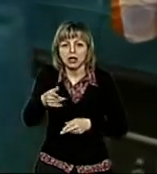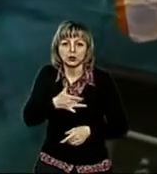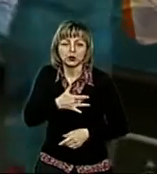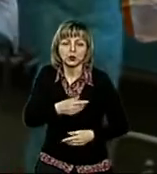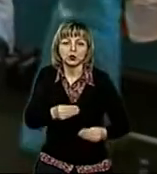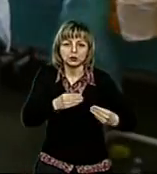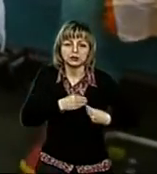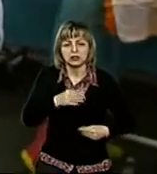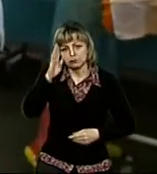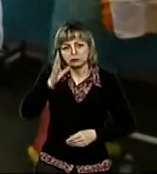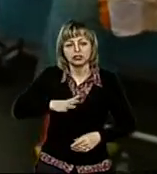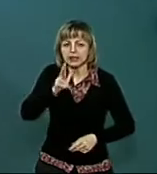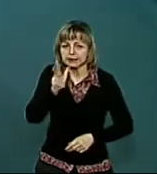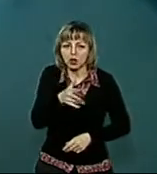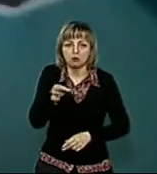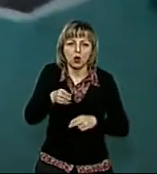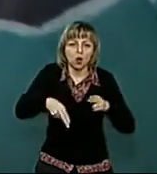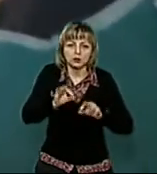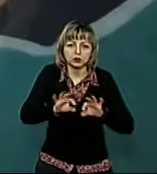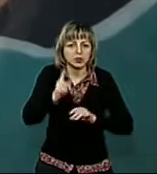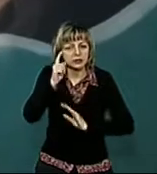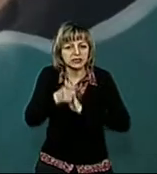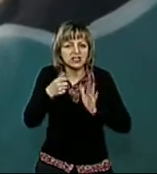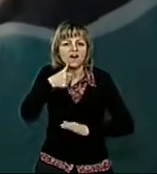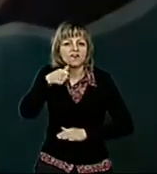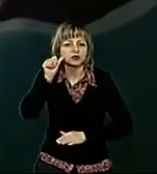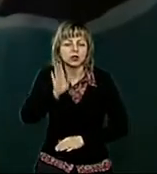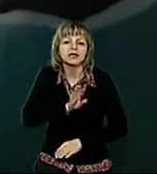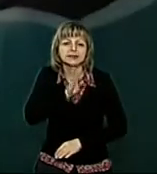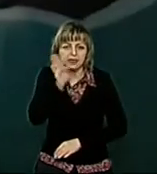чоловік чекав 3 роки. Про операцію, каже, дізнався